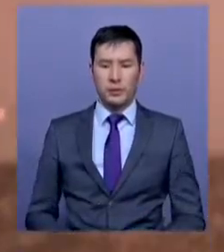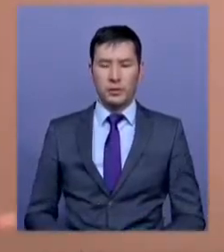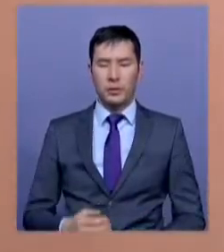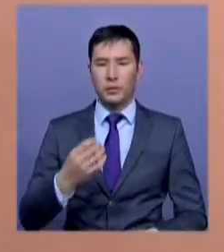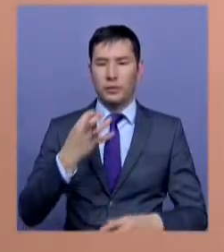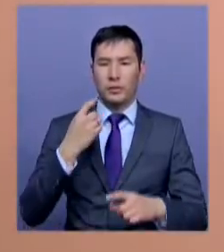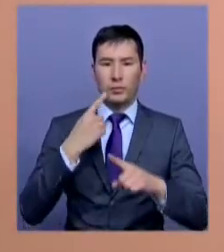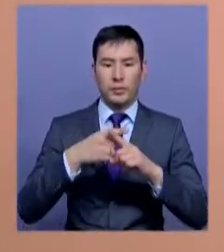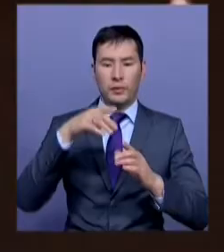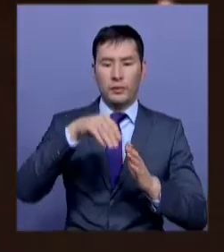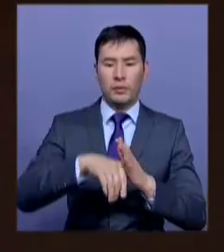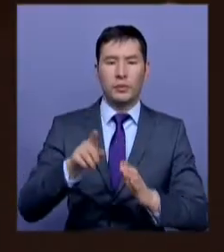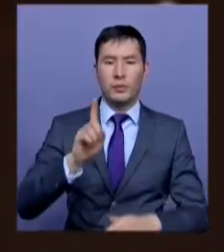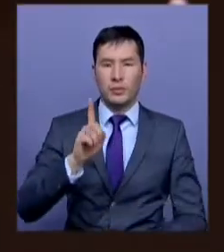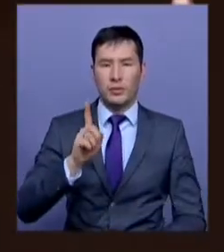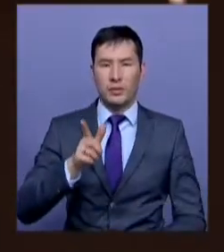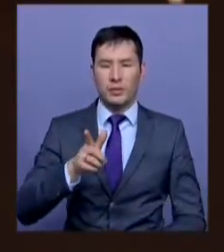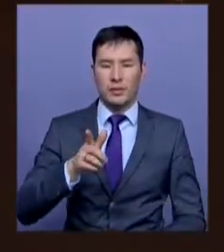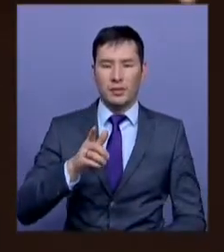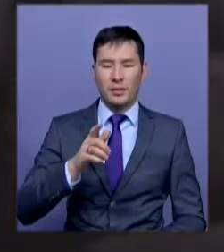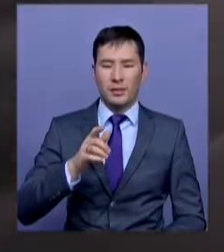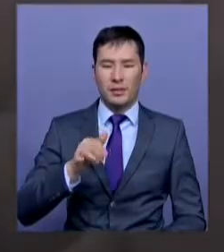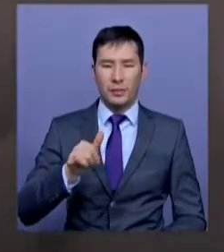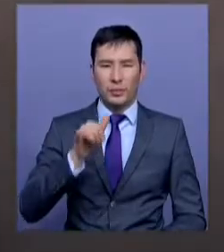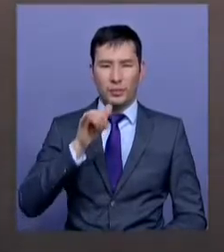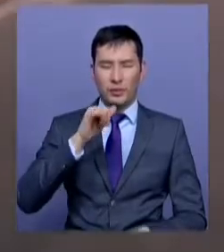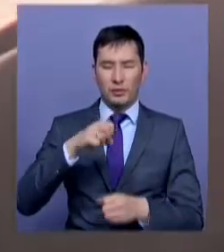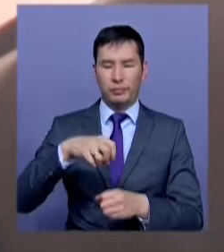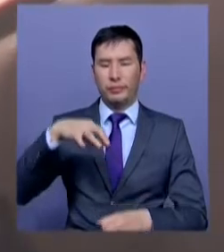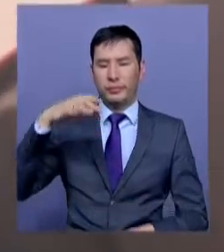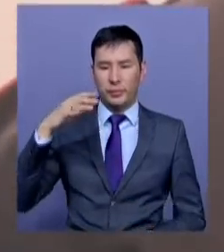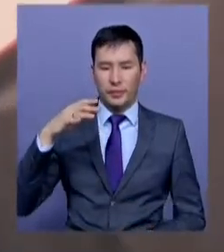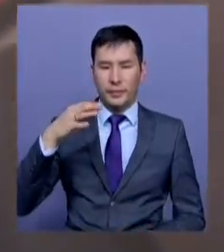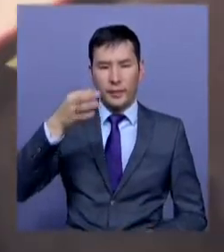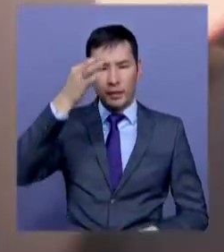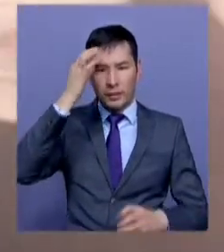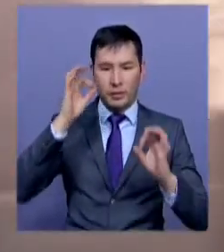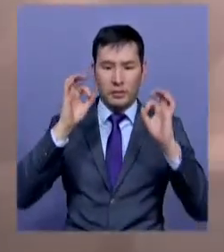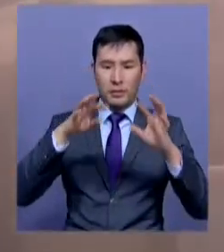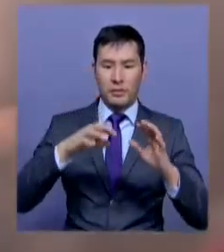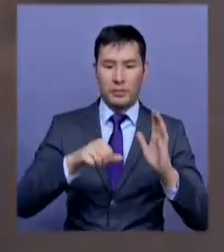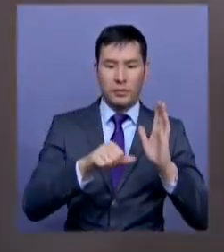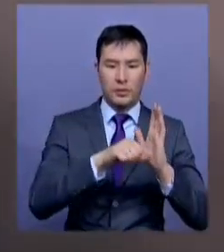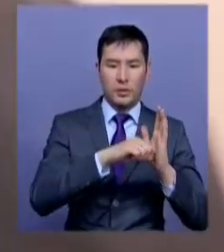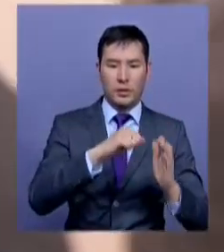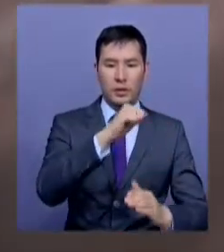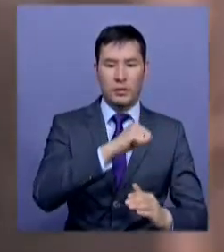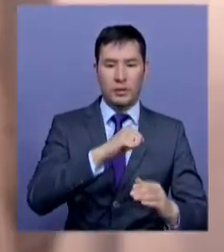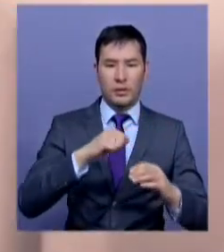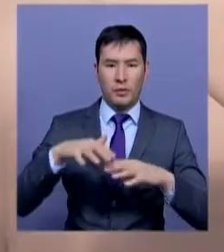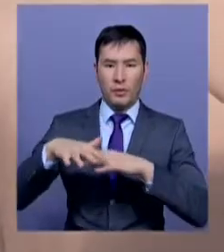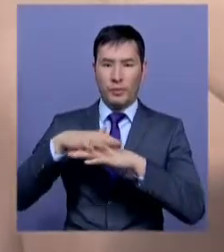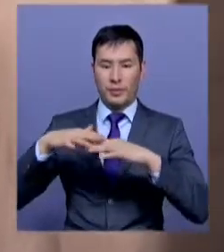қоса дәмхананың қонақтарға қорқор ұсынғаны да белгілі болды. Естеріңізге сала кетсек, 6 тамыздан бері қоғамдық